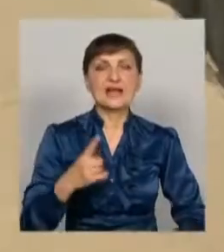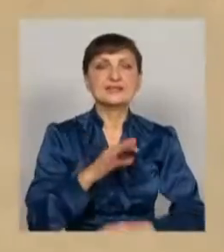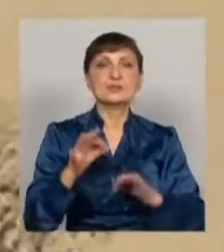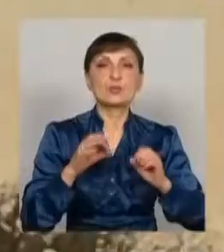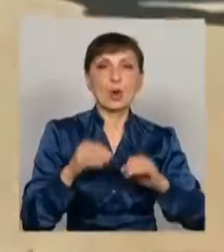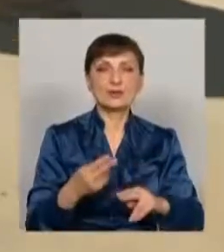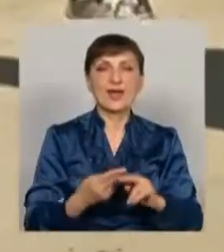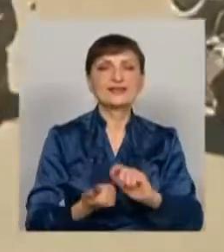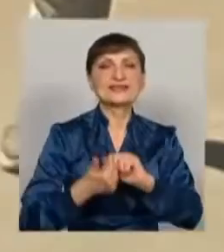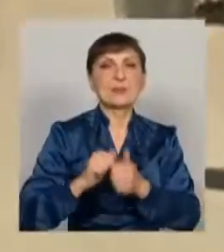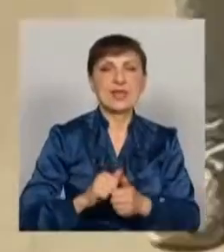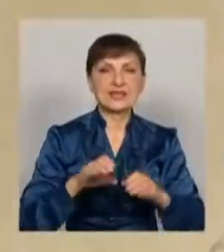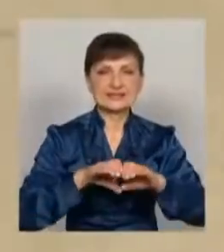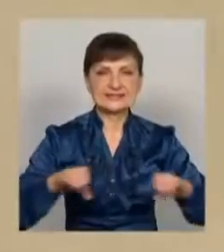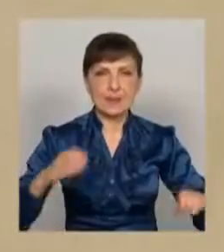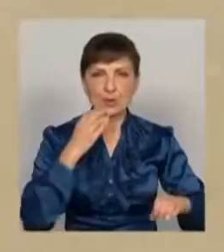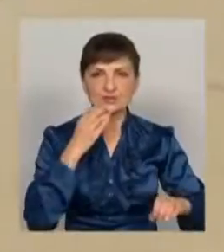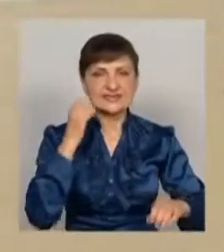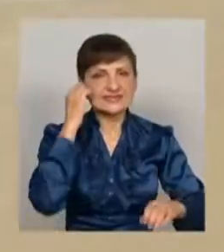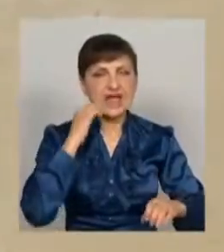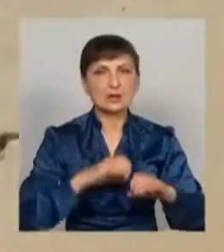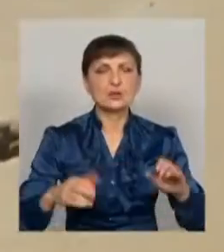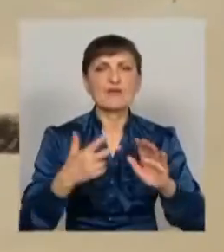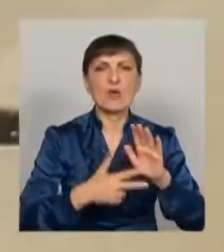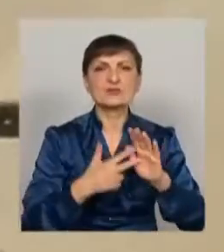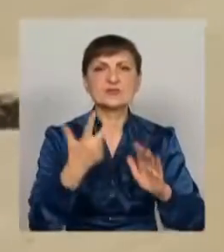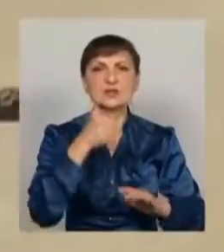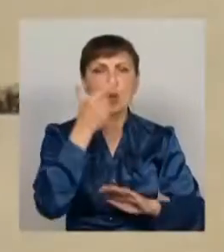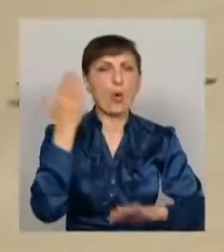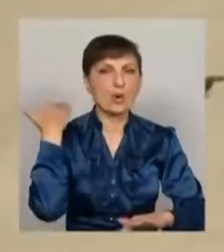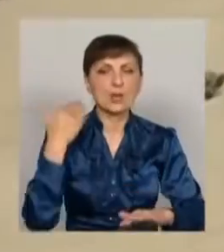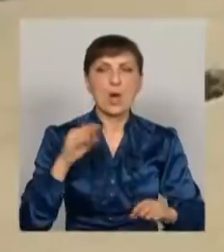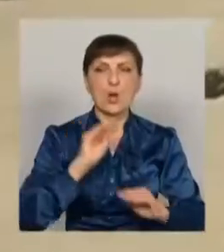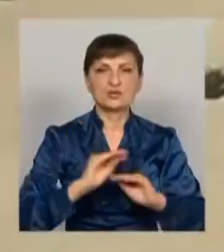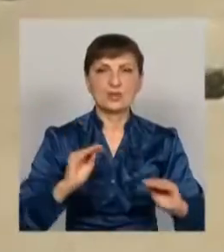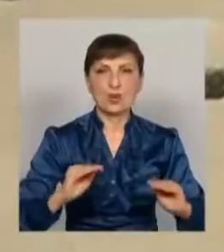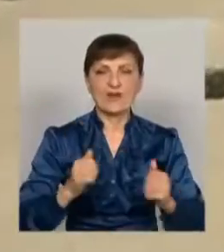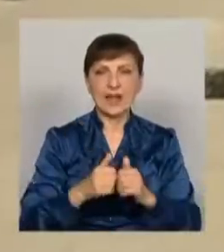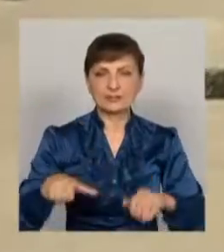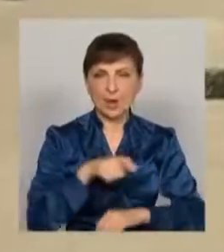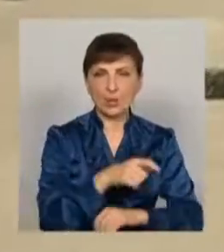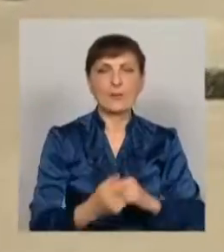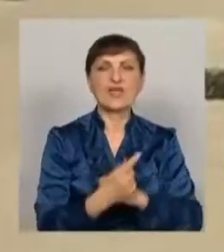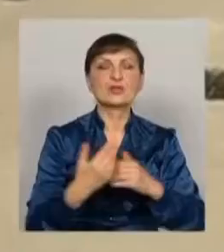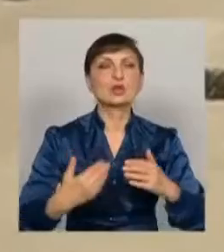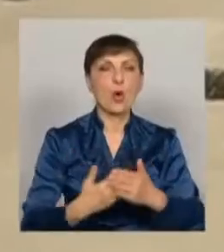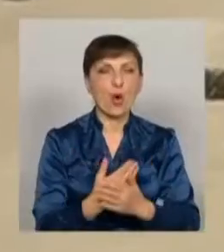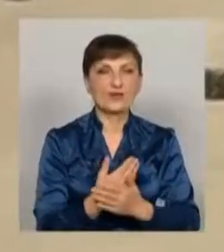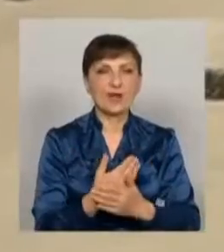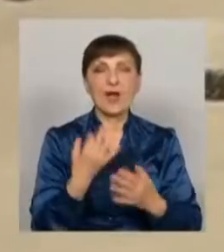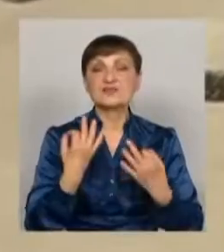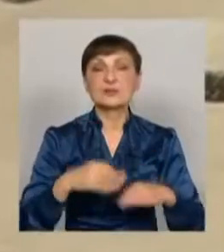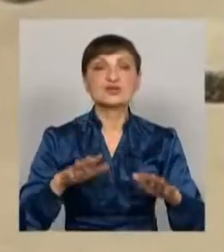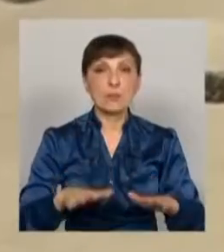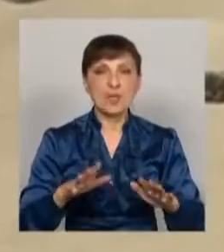эта замена тепло сетей вместо старых труб 83 года установлены вдоль дороги появятся новые а на освободившемся месте